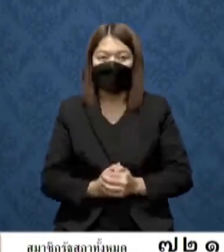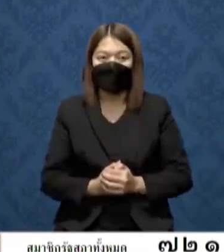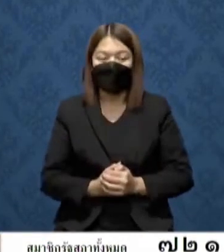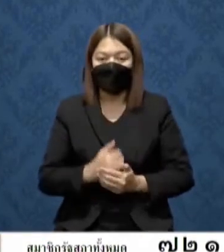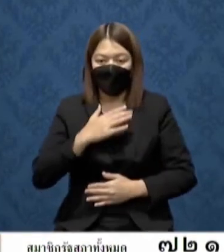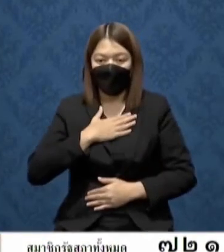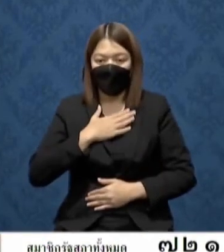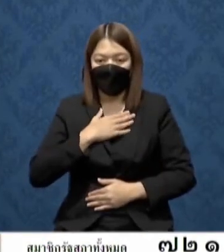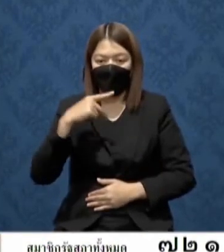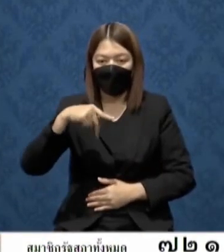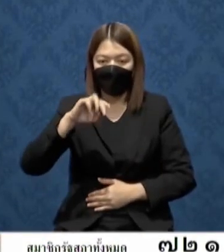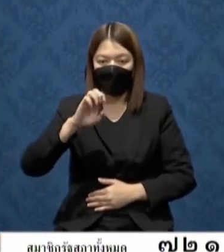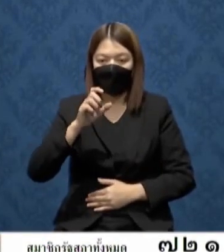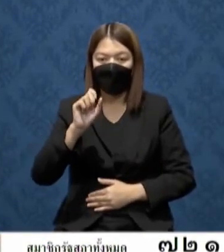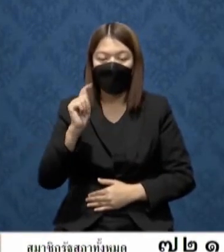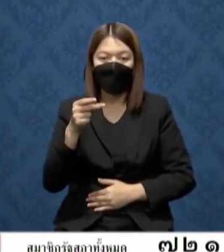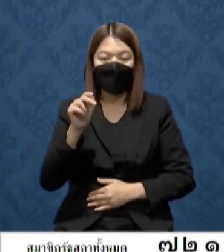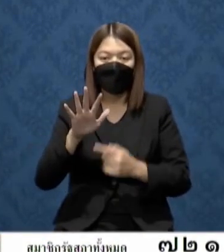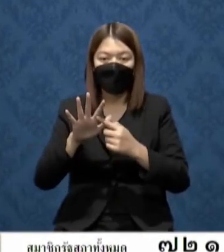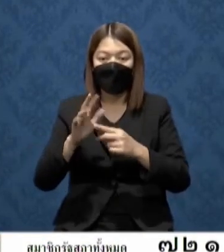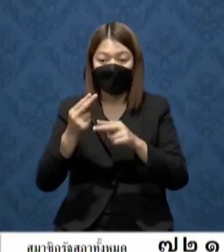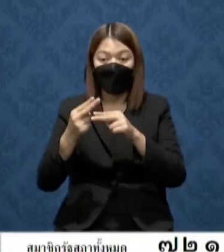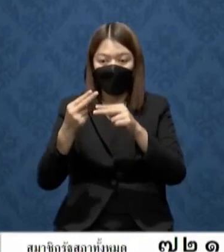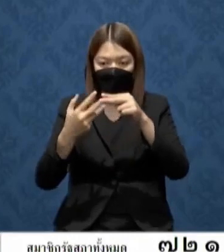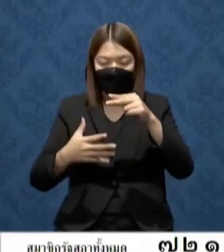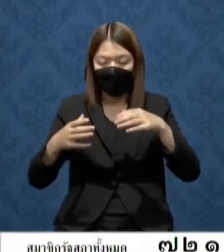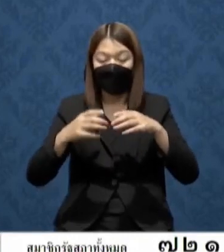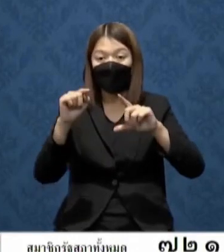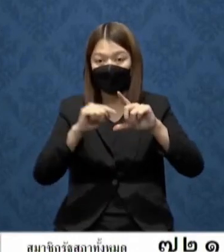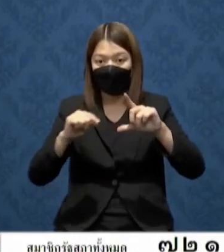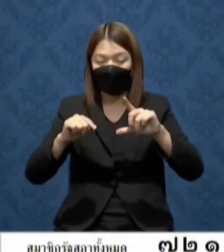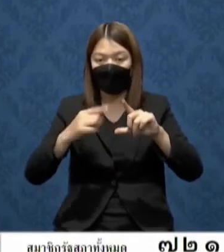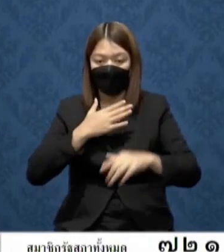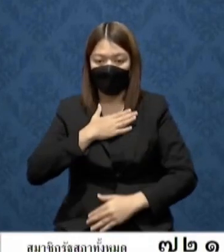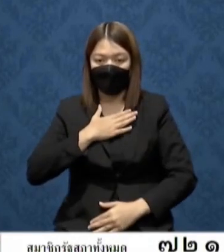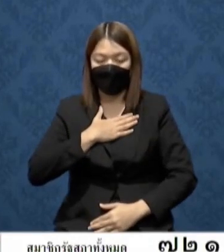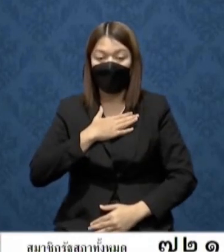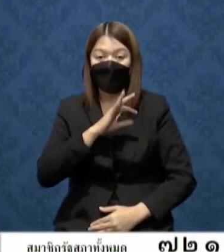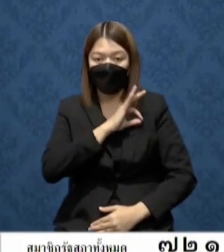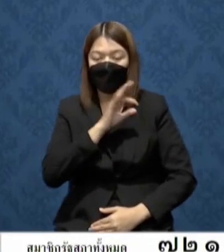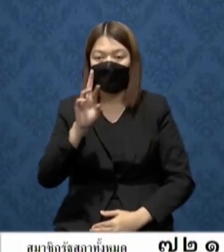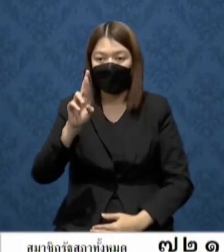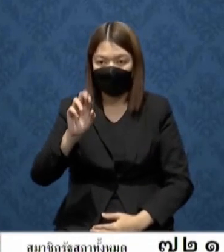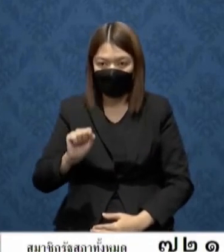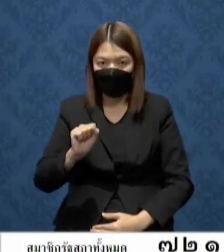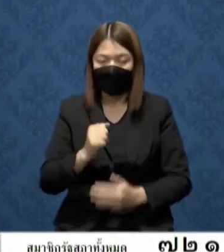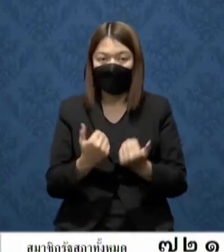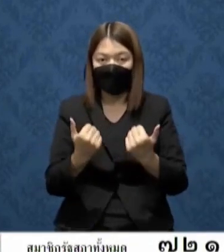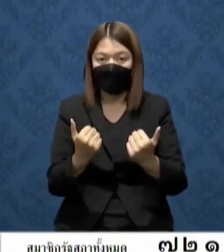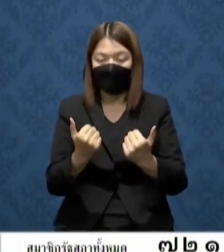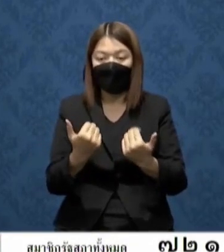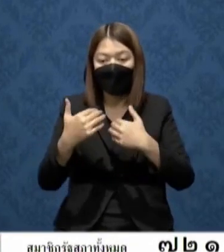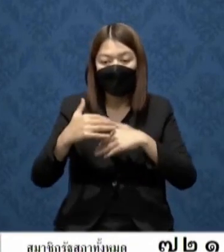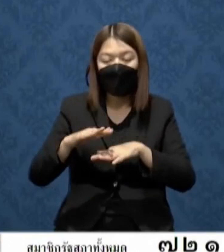กัผม พิธา ลมเฉริรัฐ บญชีรายชื่อ พกก้าวไกล ในฐานะมาชิก รัฐษภาวันนี้ข